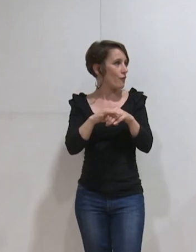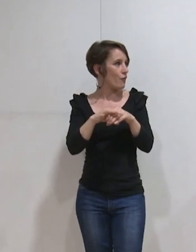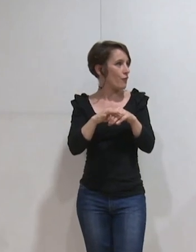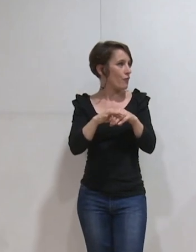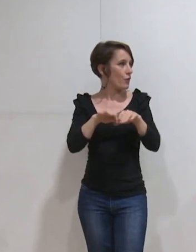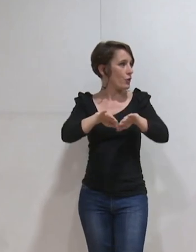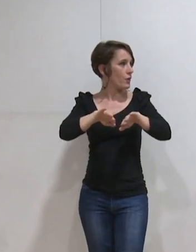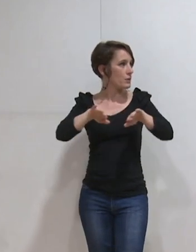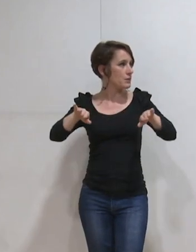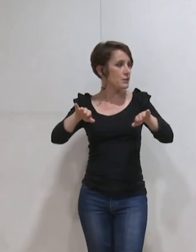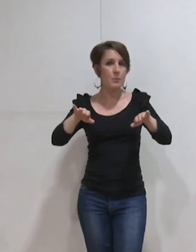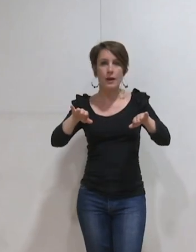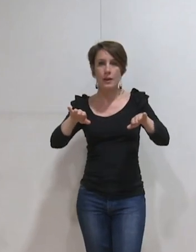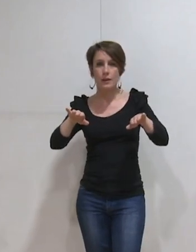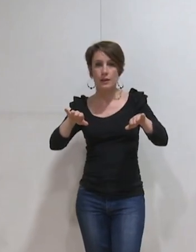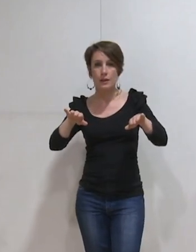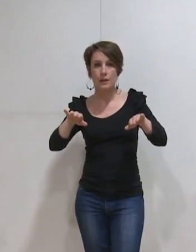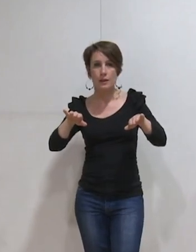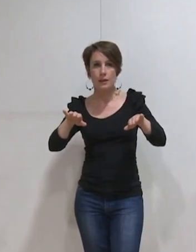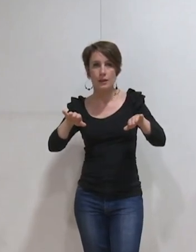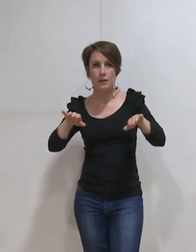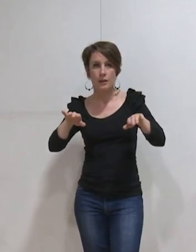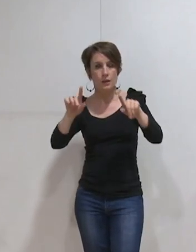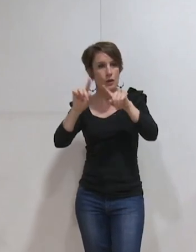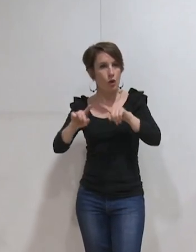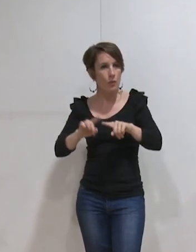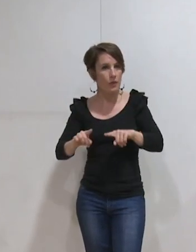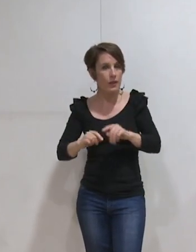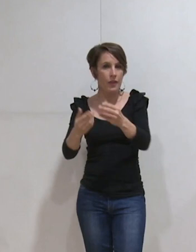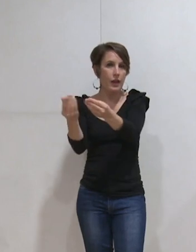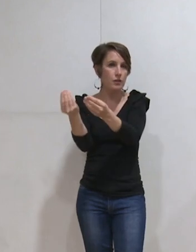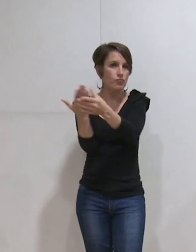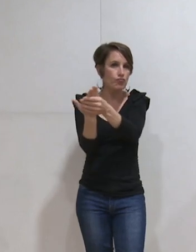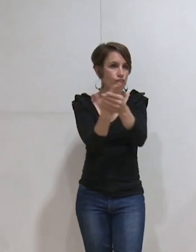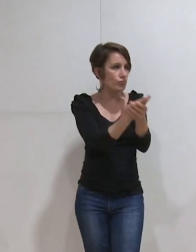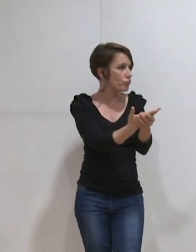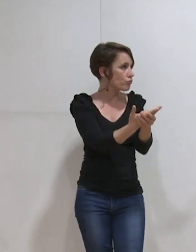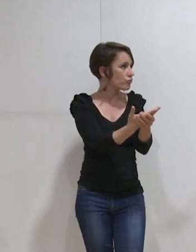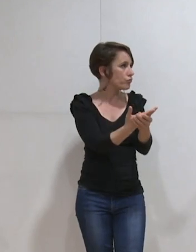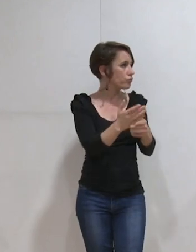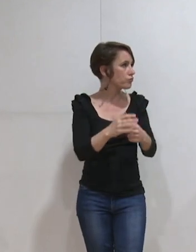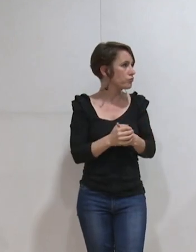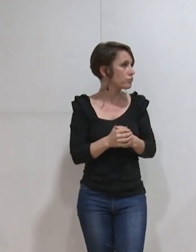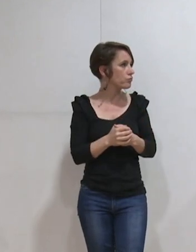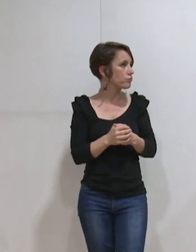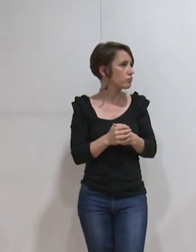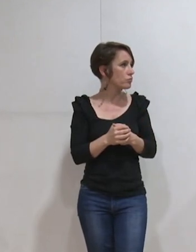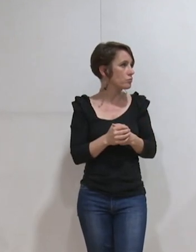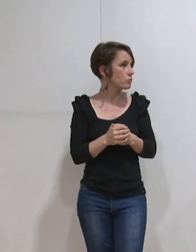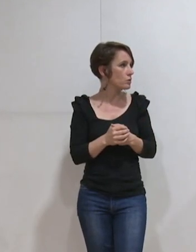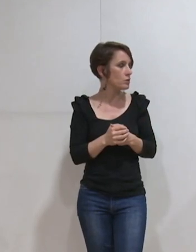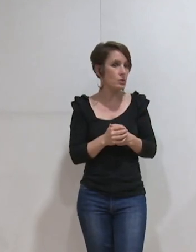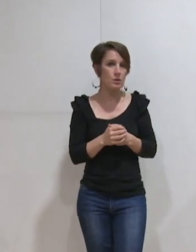séparé vous transmettez votre le détail de vos votes que sauf si c'est intelligible comme